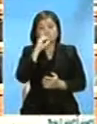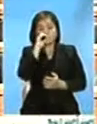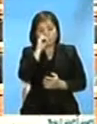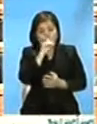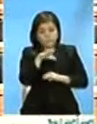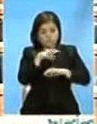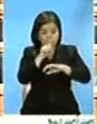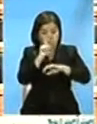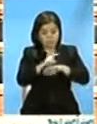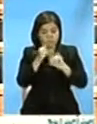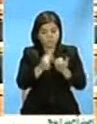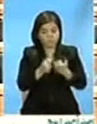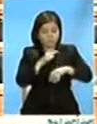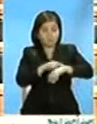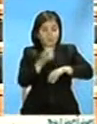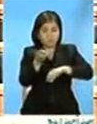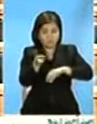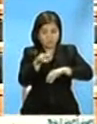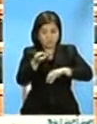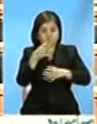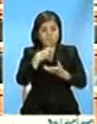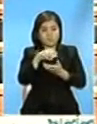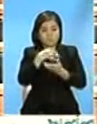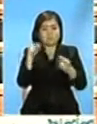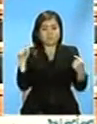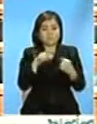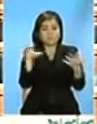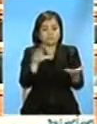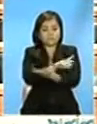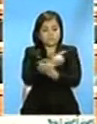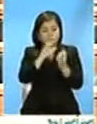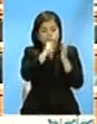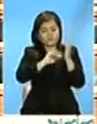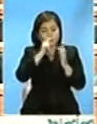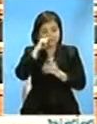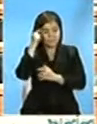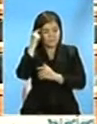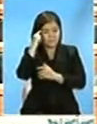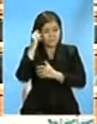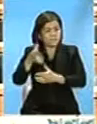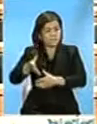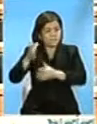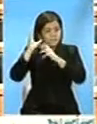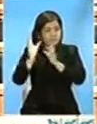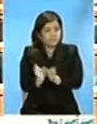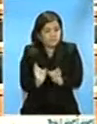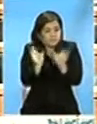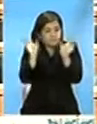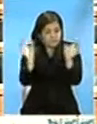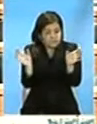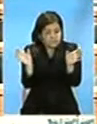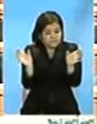ธานอีกสักเล็กน้อยว่าสังคมไทยจะต้องตั้งสติดูทั้งสองส่วนก็คือดูข้อเท็จจริ